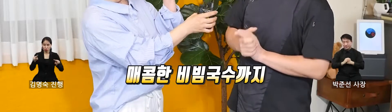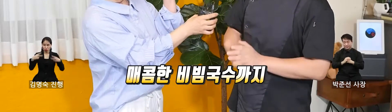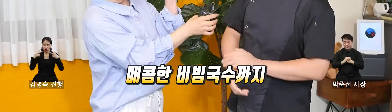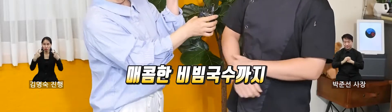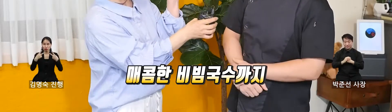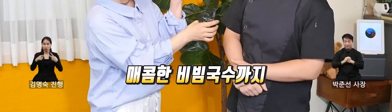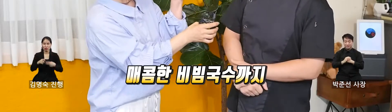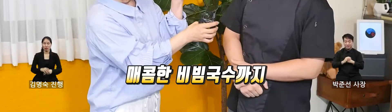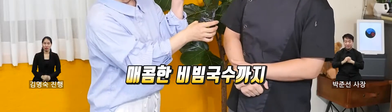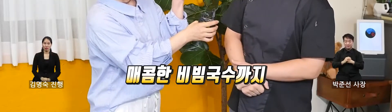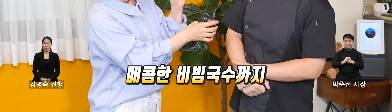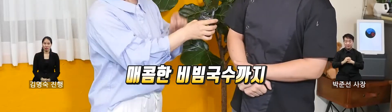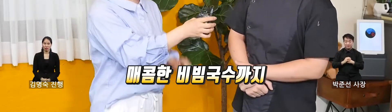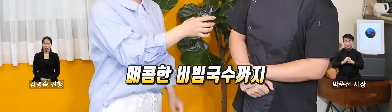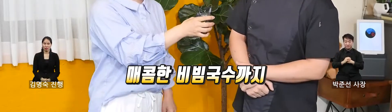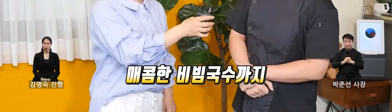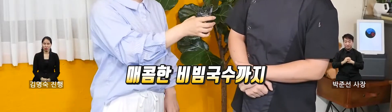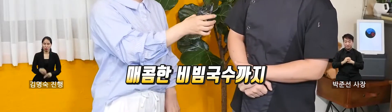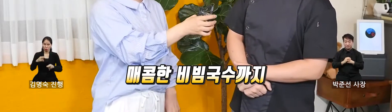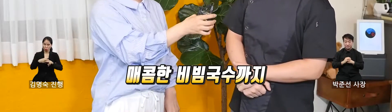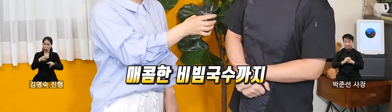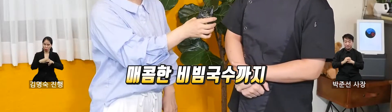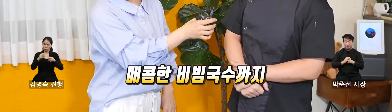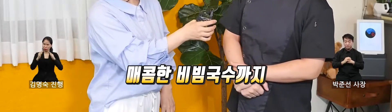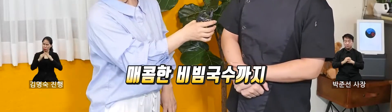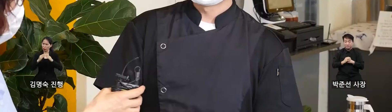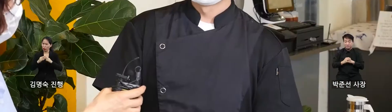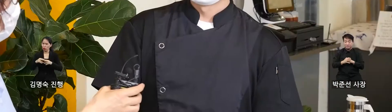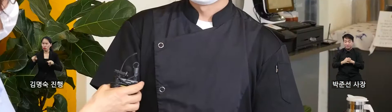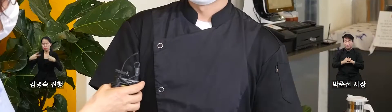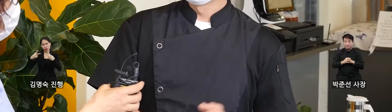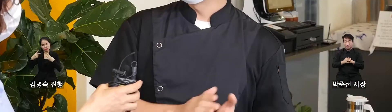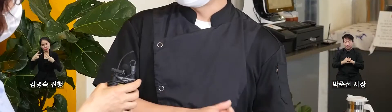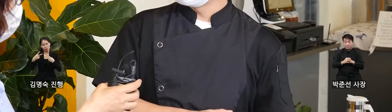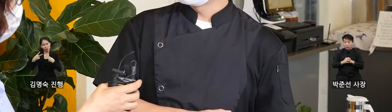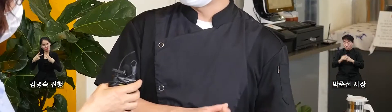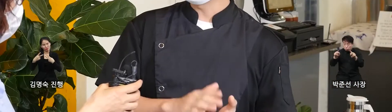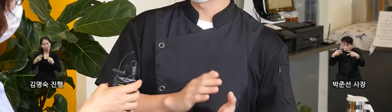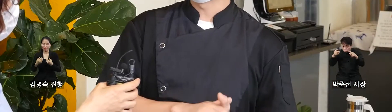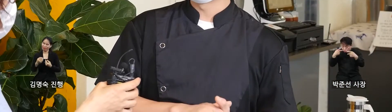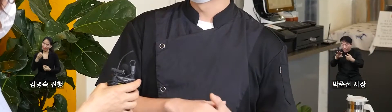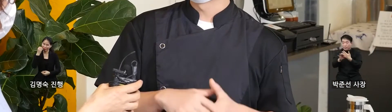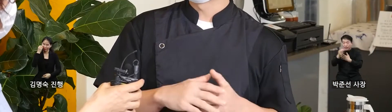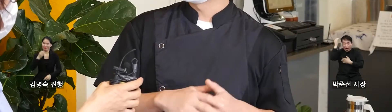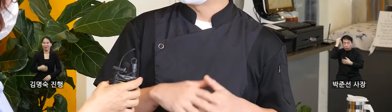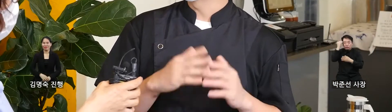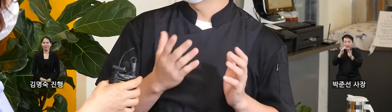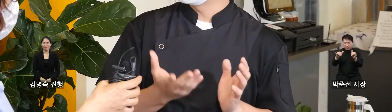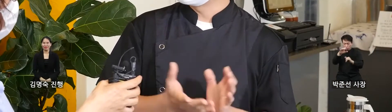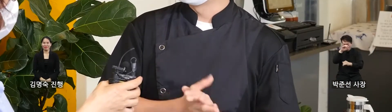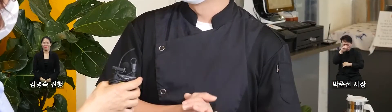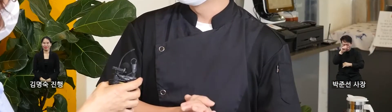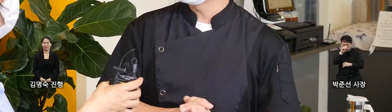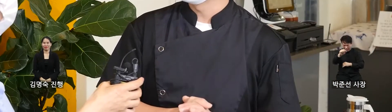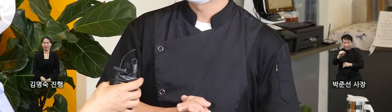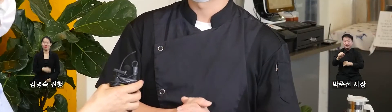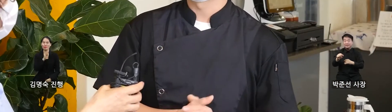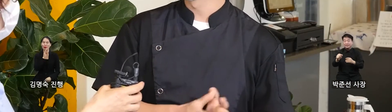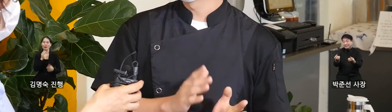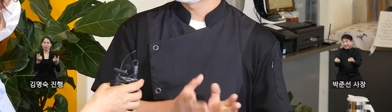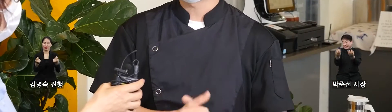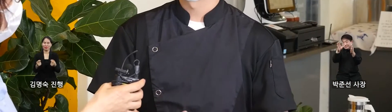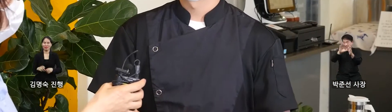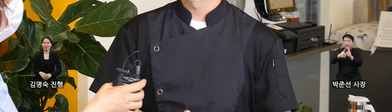보니까 네. 아, 국 돈가스집에 국수요? 네. 그래서 뭐 국수 하면 또 한국인들이 대표적으로 뭐 잔치 날 먹는 네.